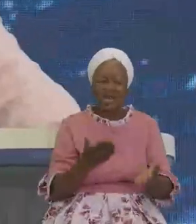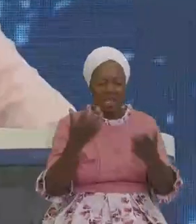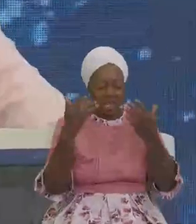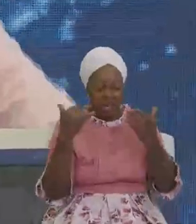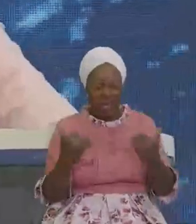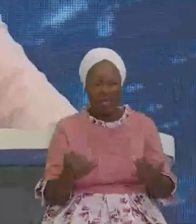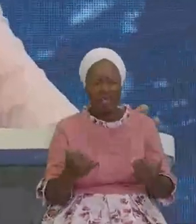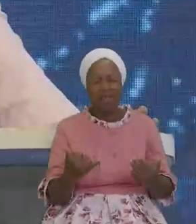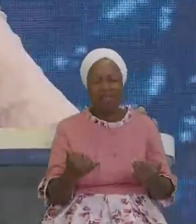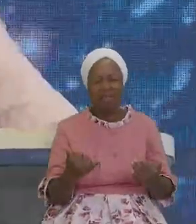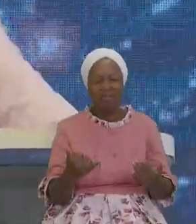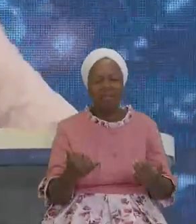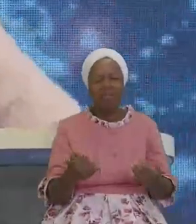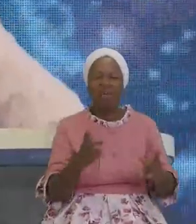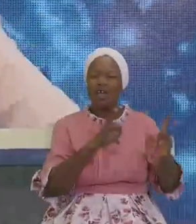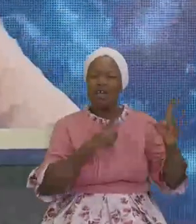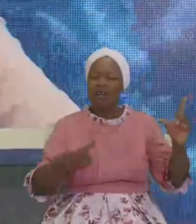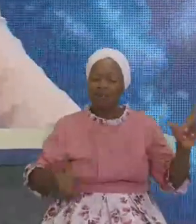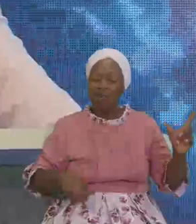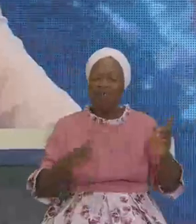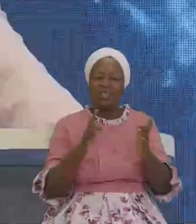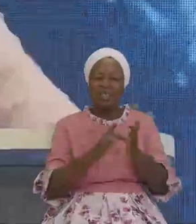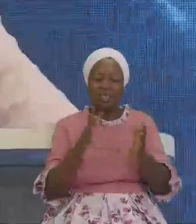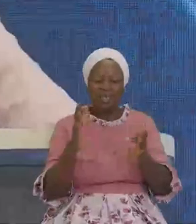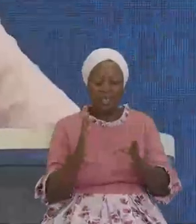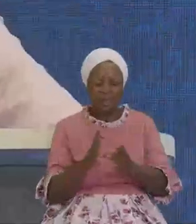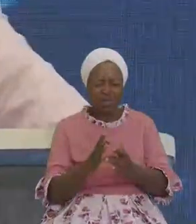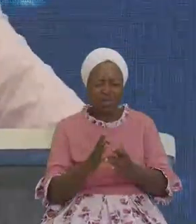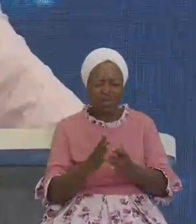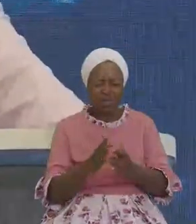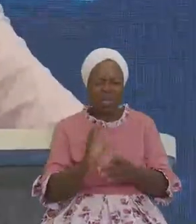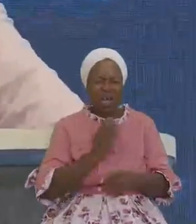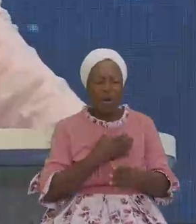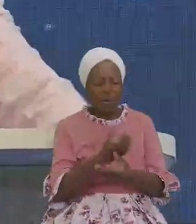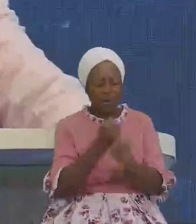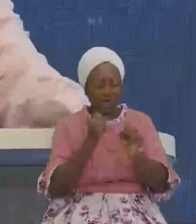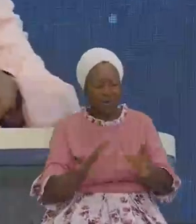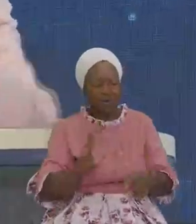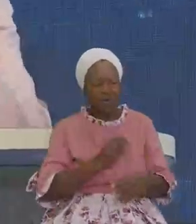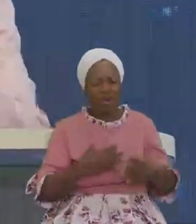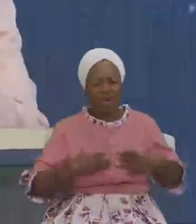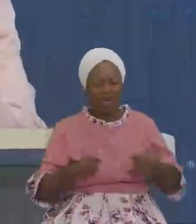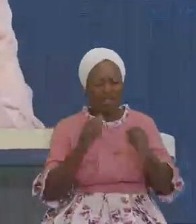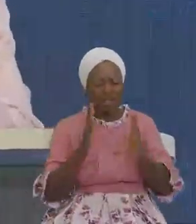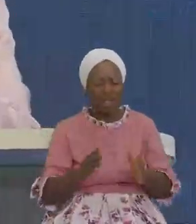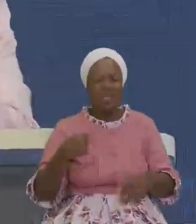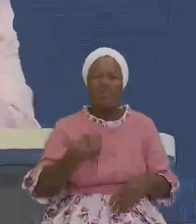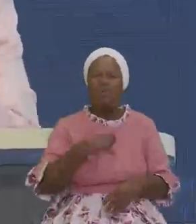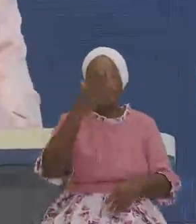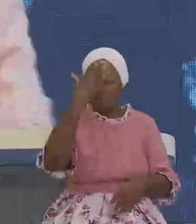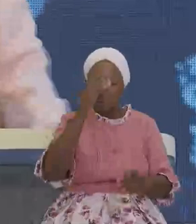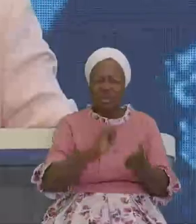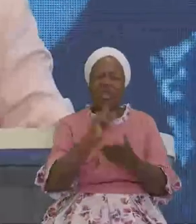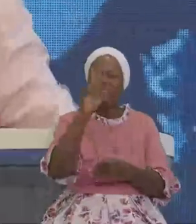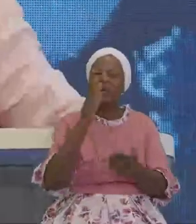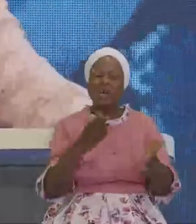nous savons que tu es là déjà. Seigneur Jésus, sauveur et